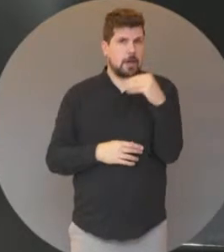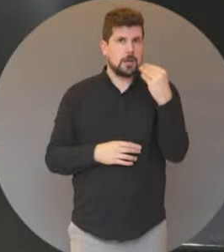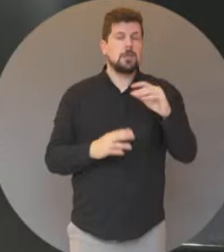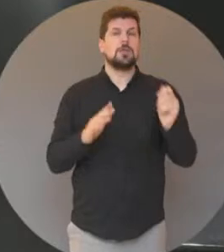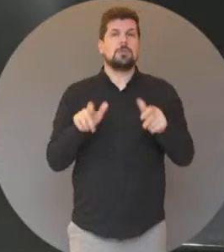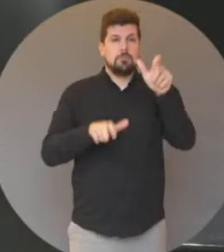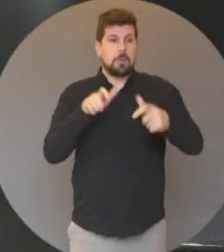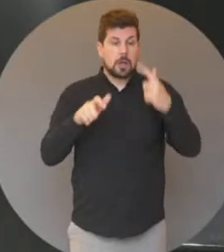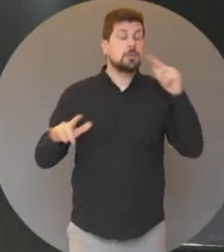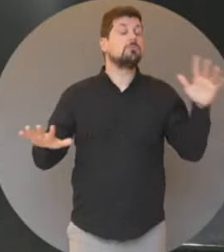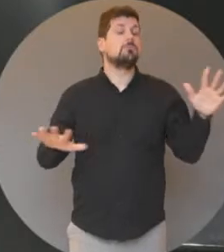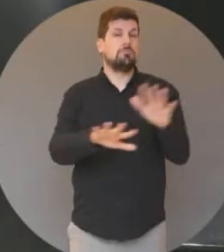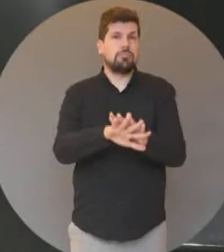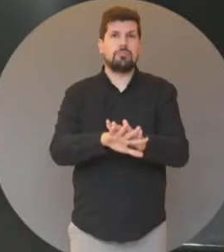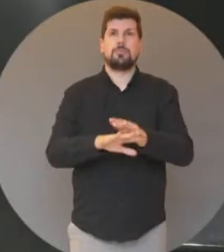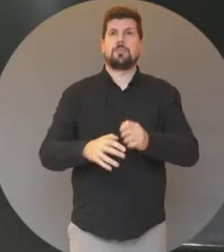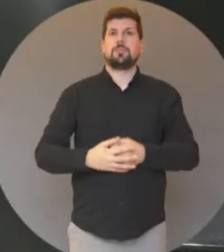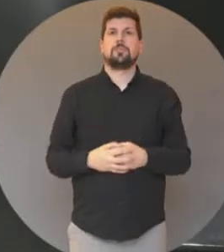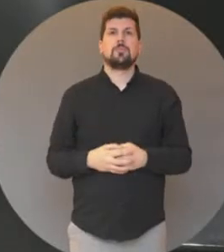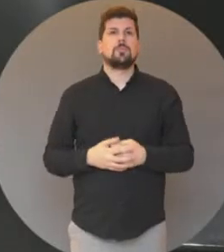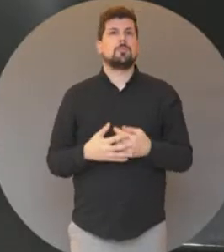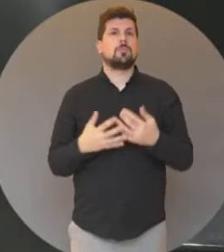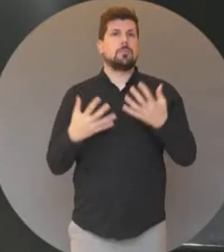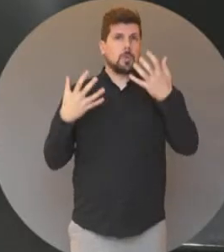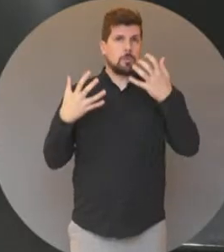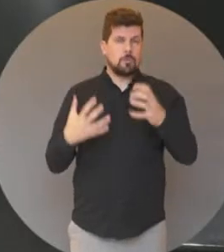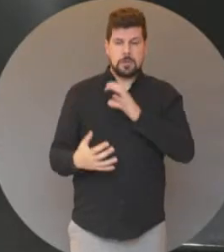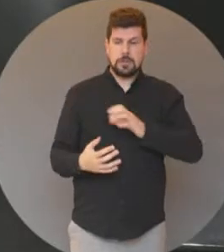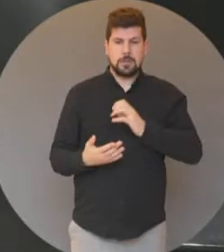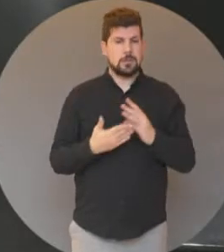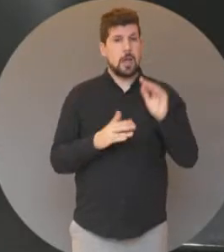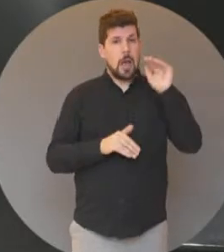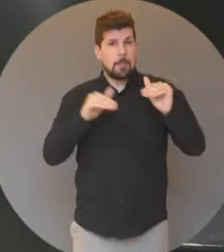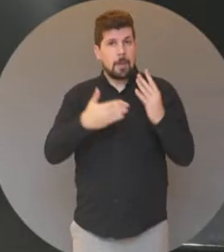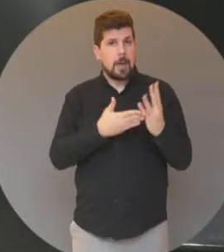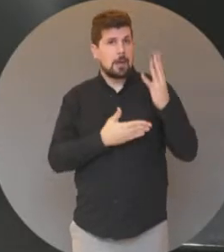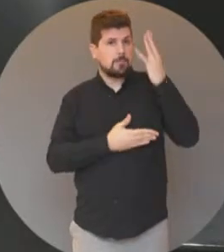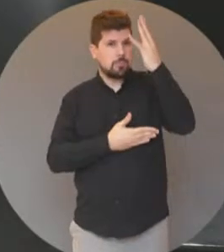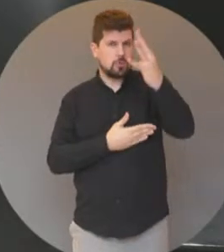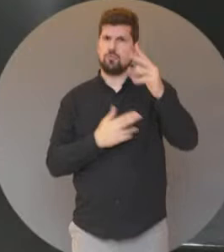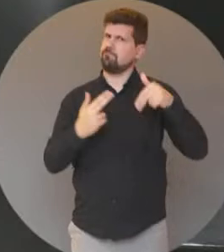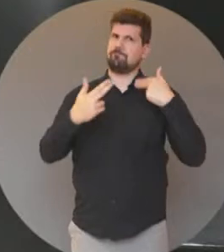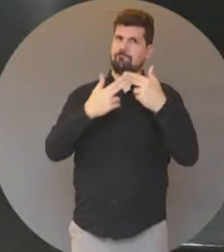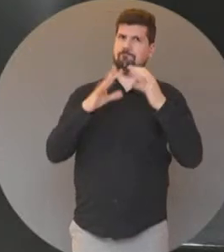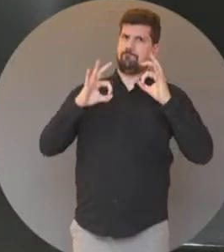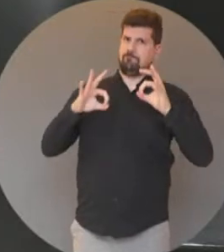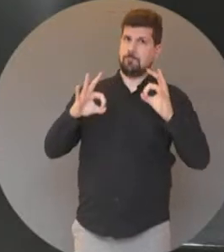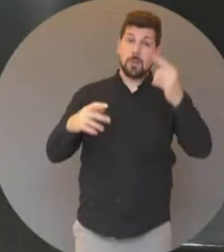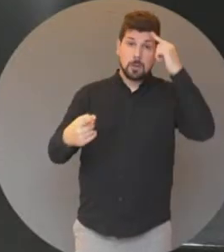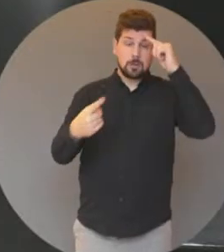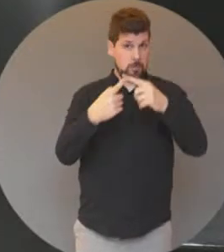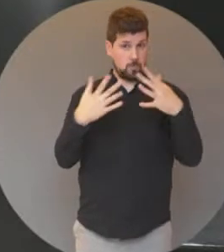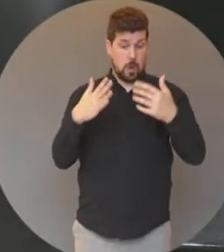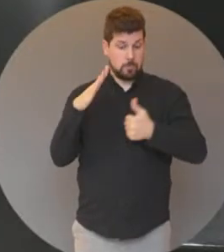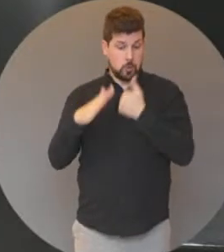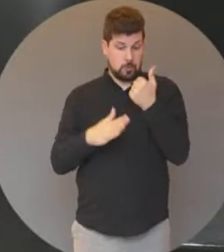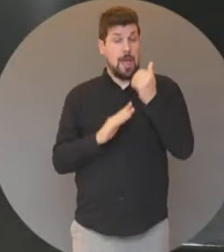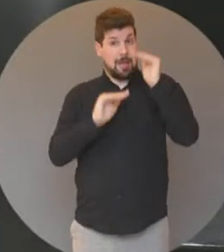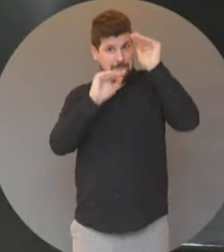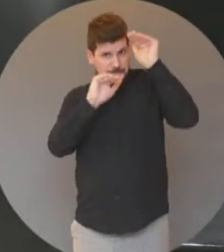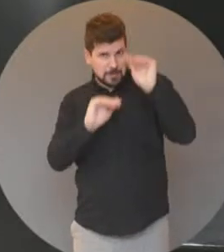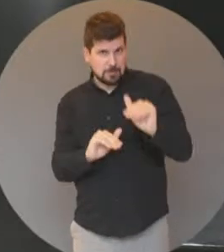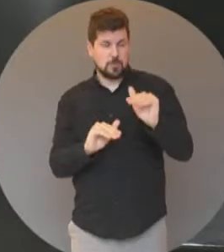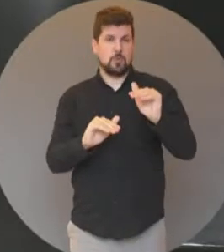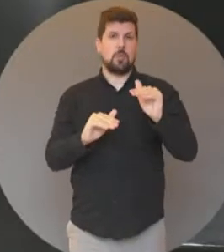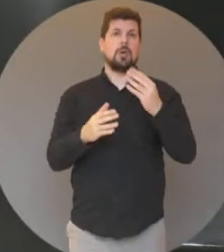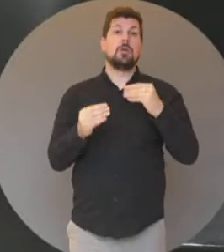a rajouté cette volonté de répondre à des appels à projets pour financer justement des actions de prévention de l'autonomie pour ses publics